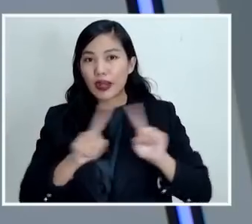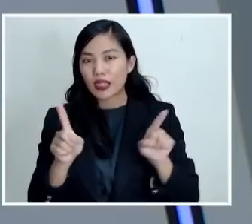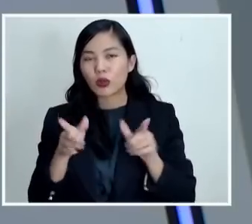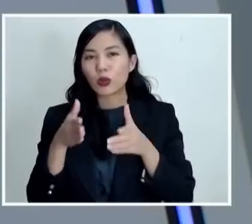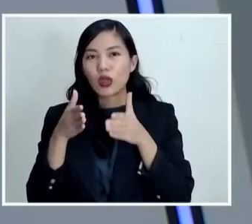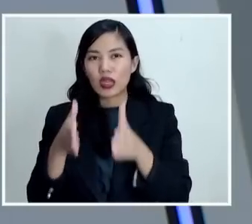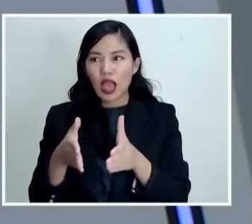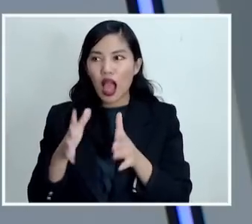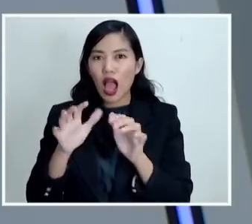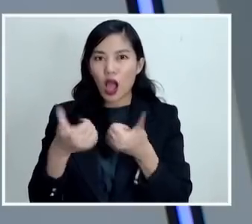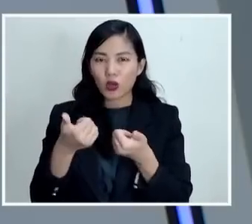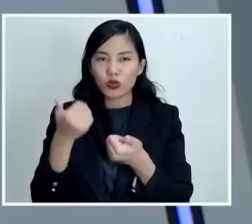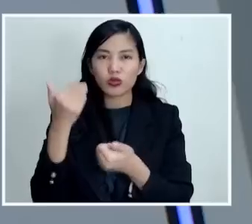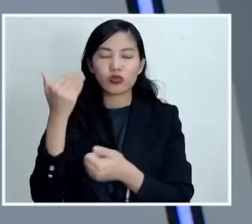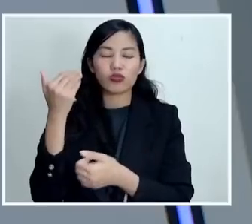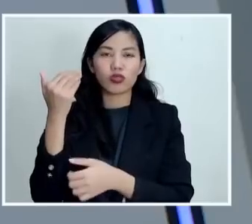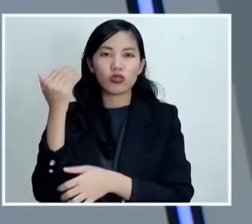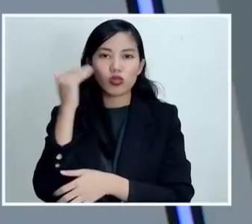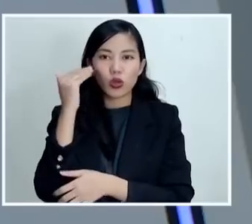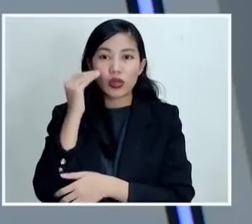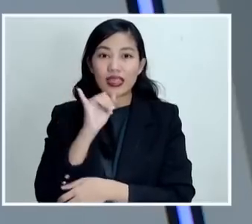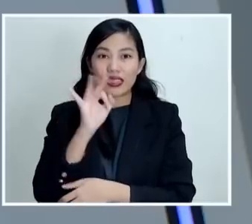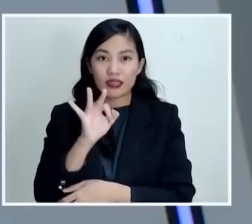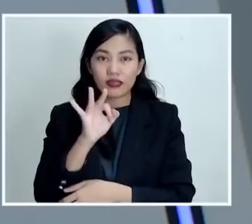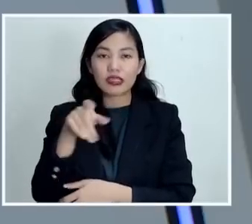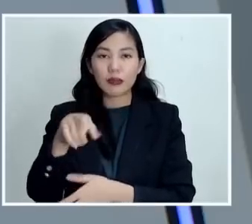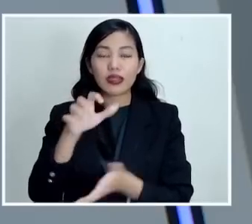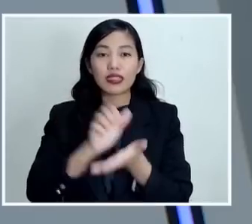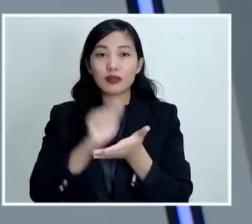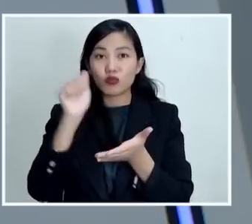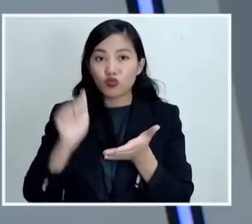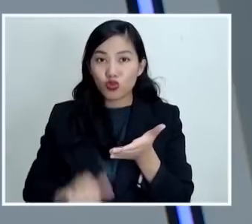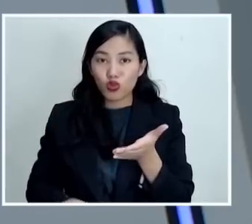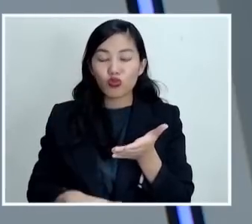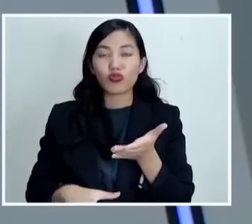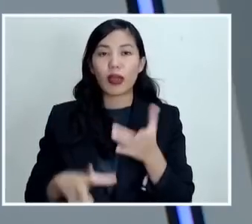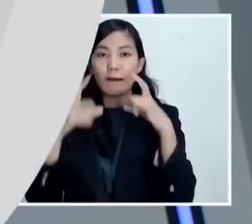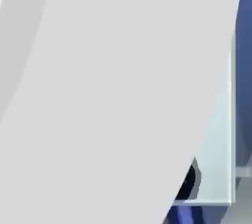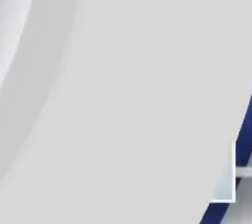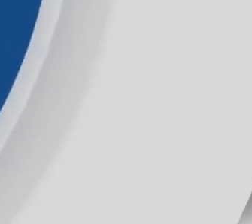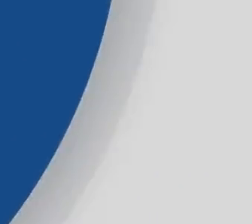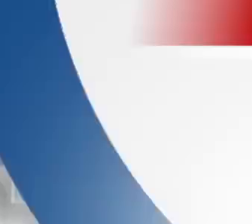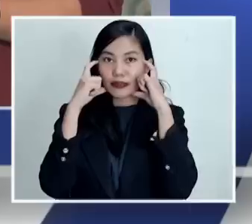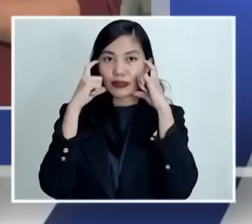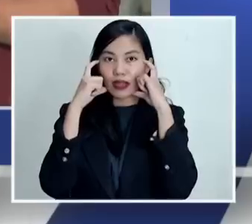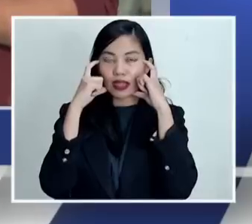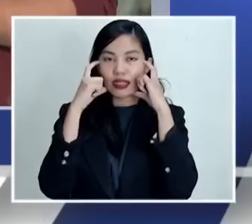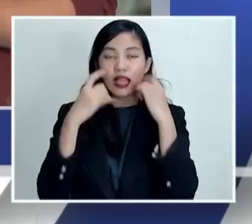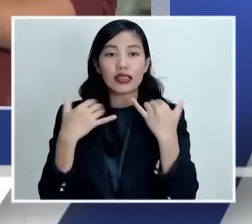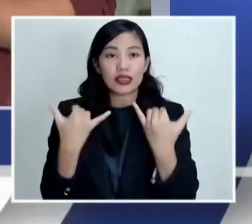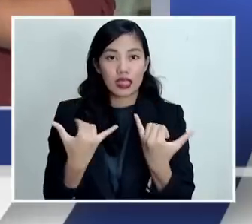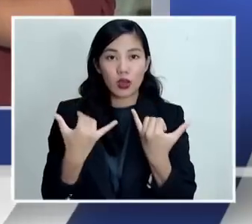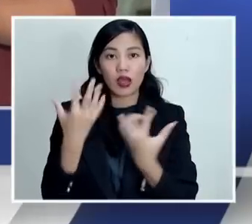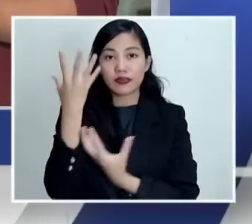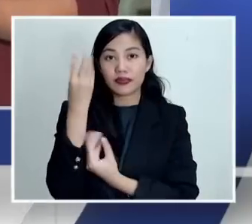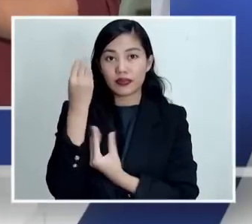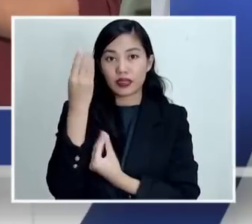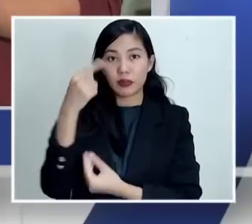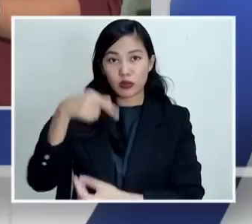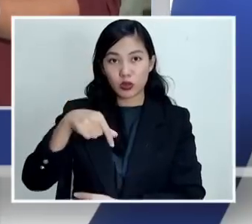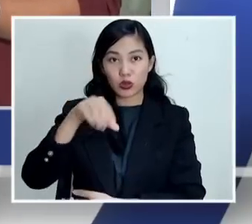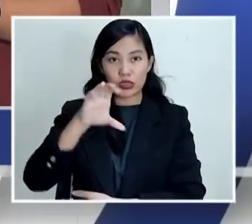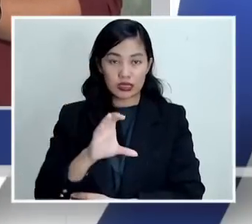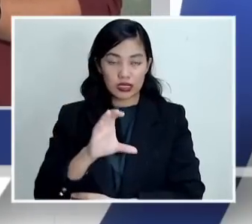kung nararapat nga bang tanggalin ang face mask. Live mula sa Quezon City, nagpapatrol,